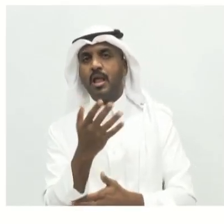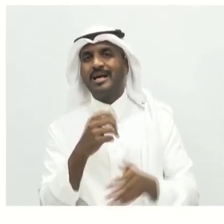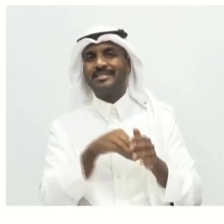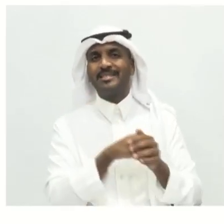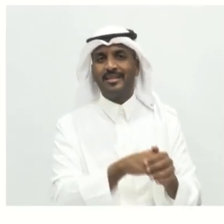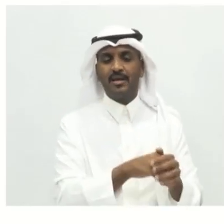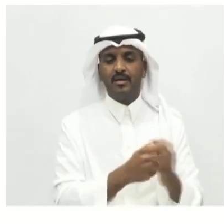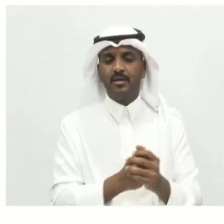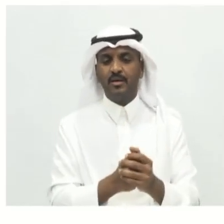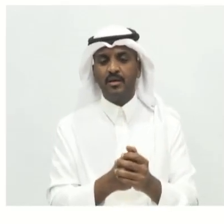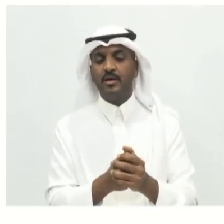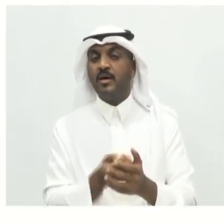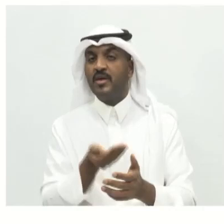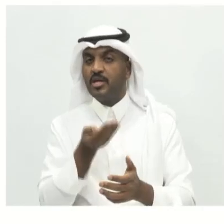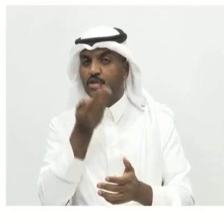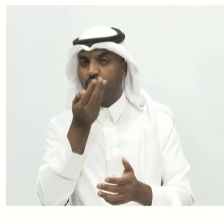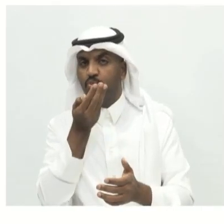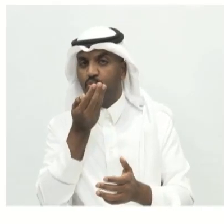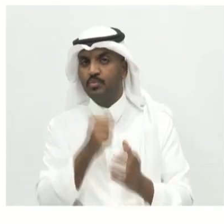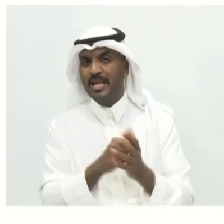فيشربوا من ابوالها